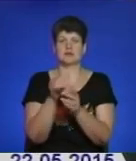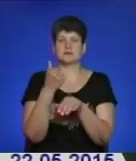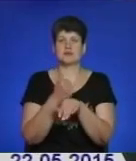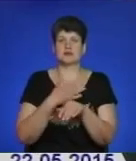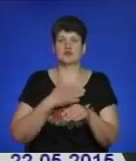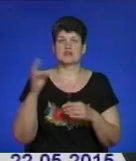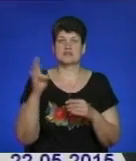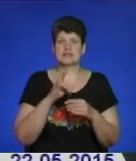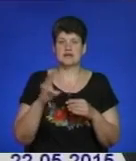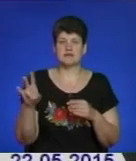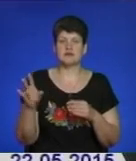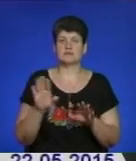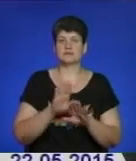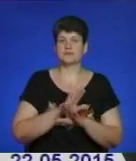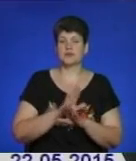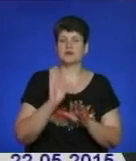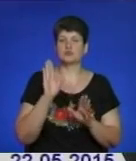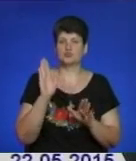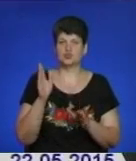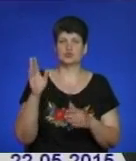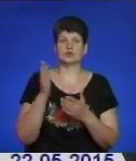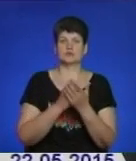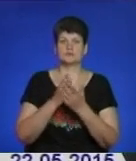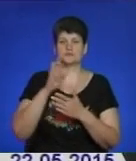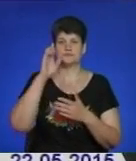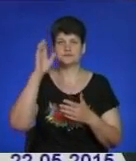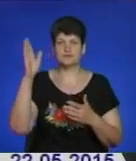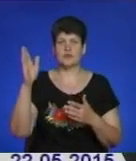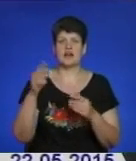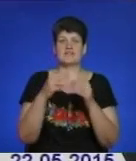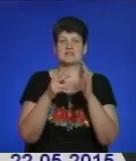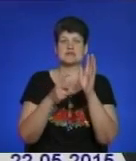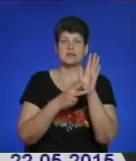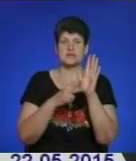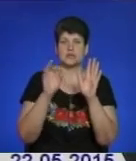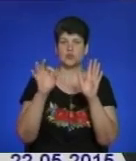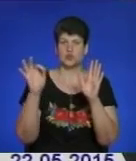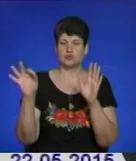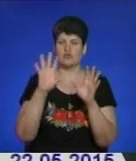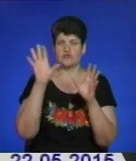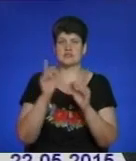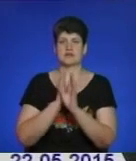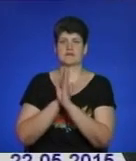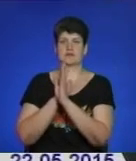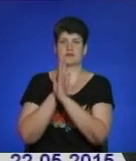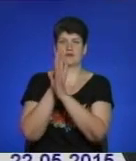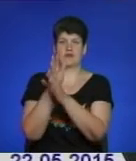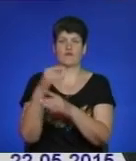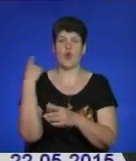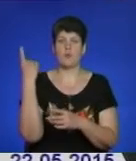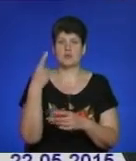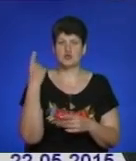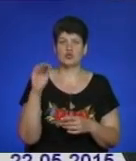о 8-10 годині Божественної літургії, де буде згадуватися ім'я Блаженнішого митрополита Мефодія, о